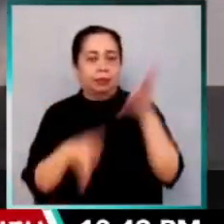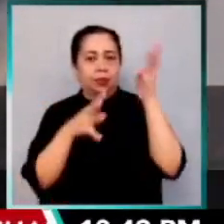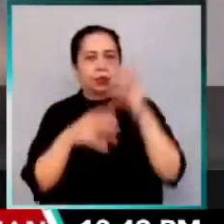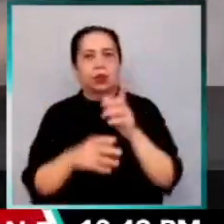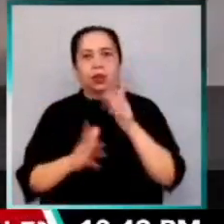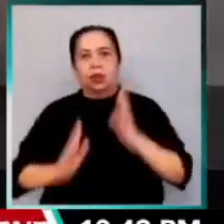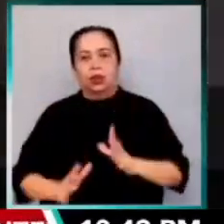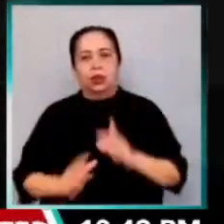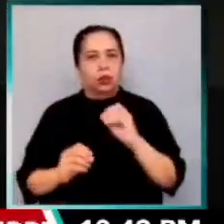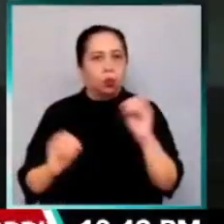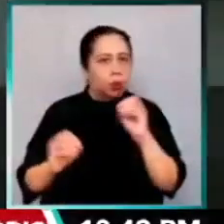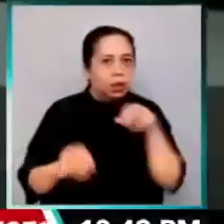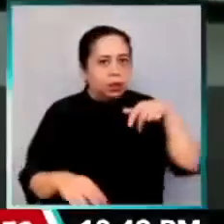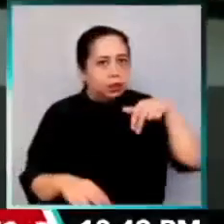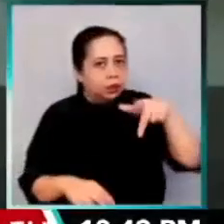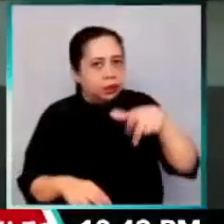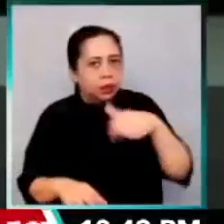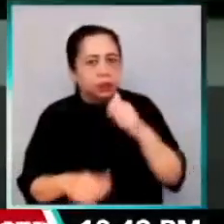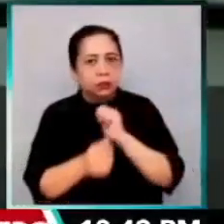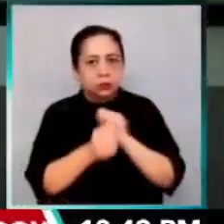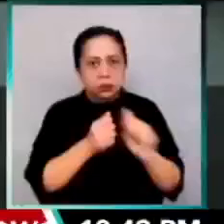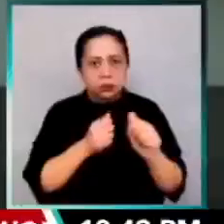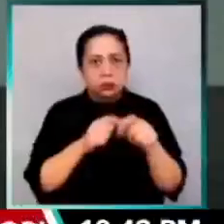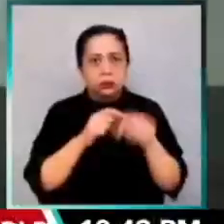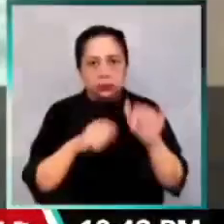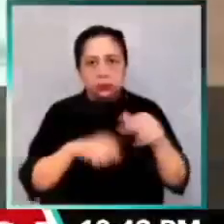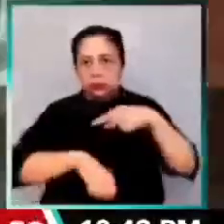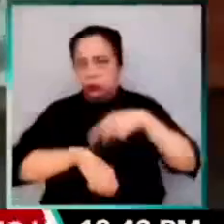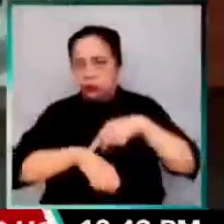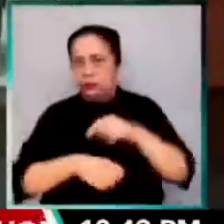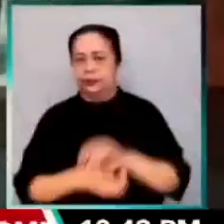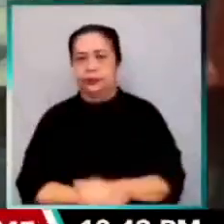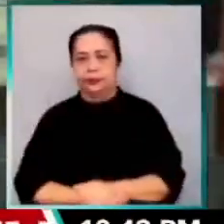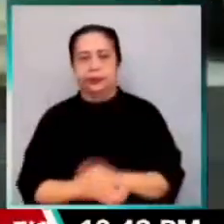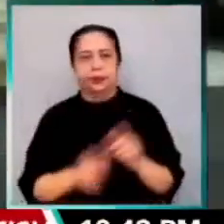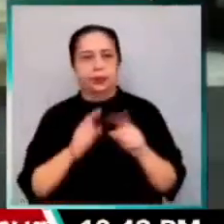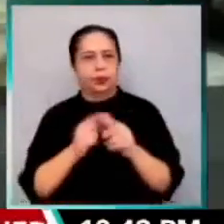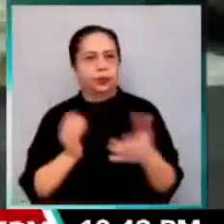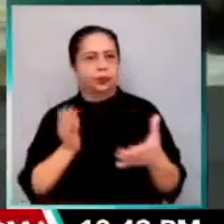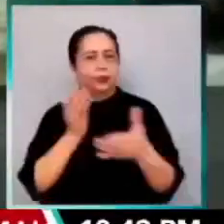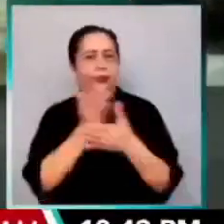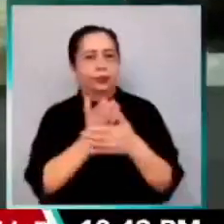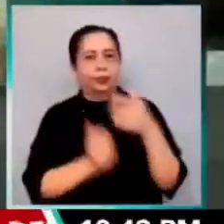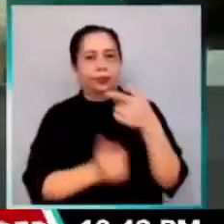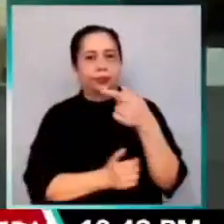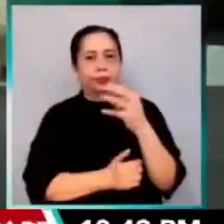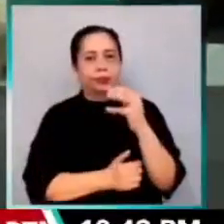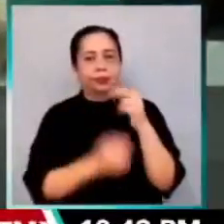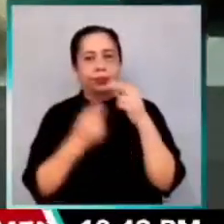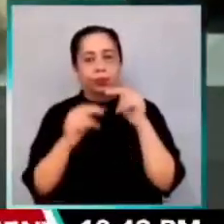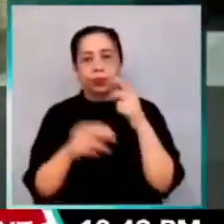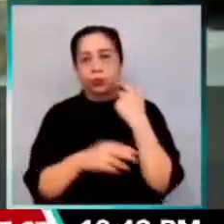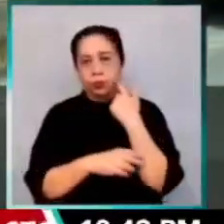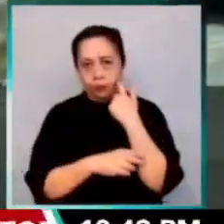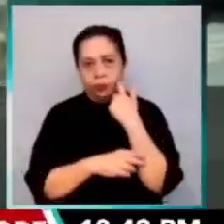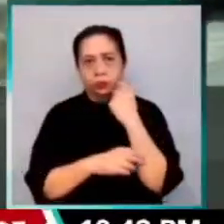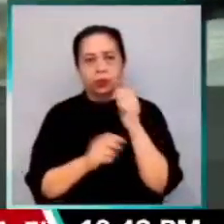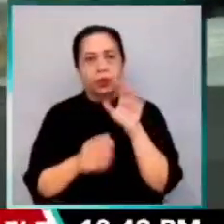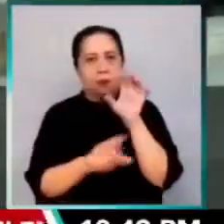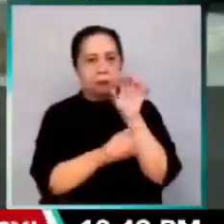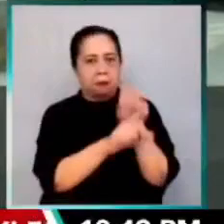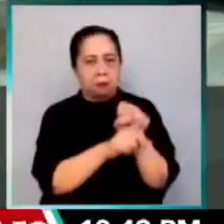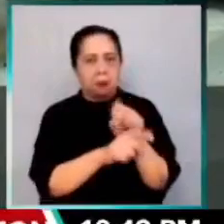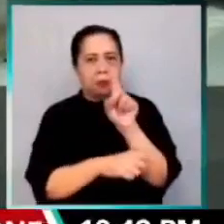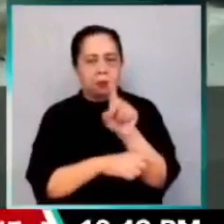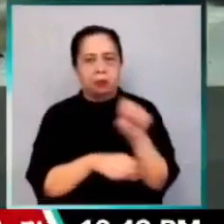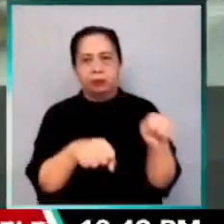walang pedestrian na dumaraan ng mga oras na yon. Nang puntahan ng GMA News ang lugar kanina, naaktuhan ang isang tricycle